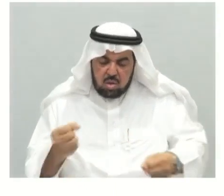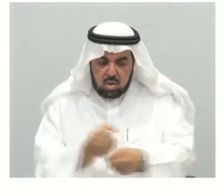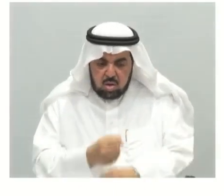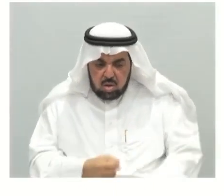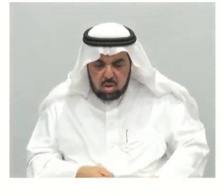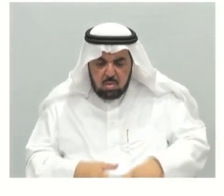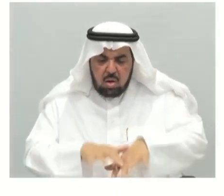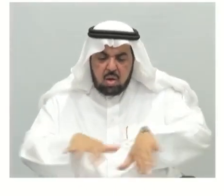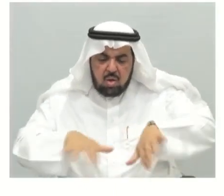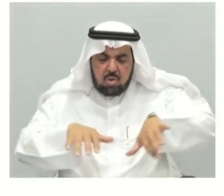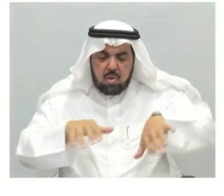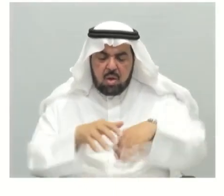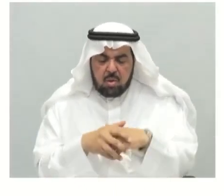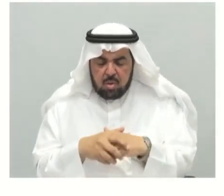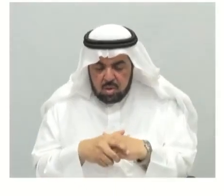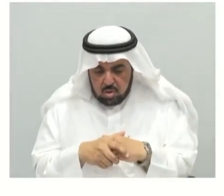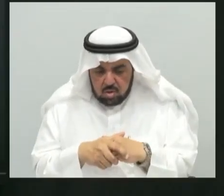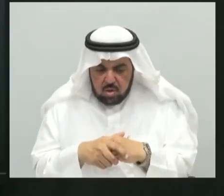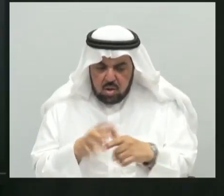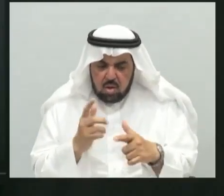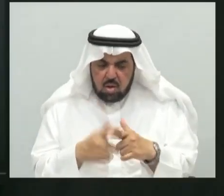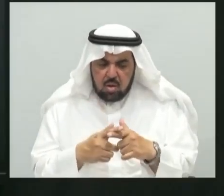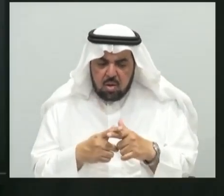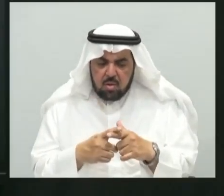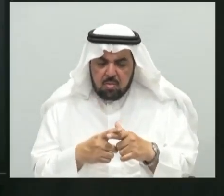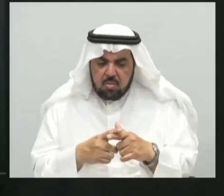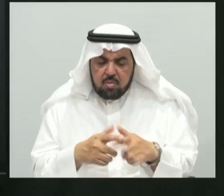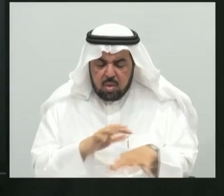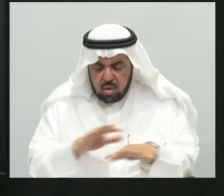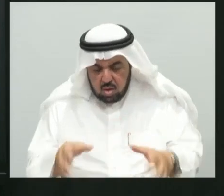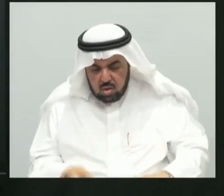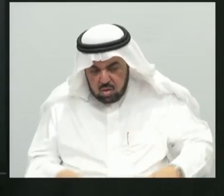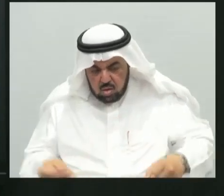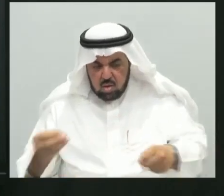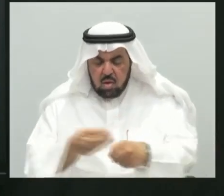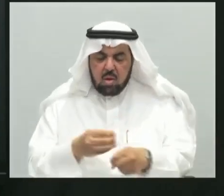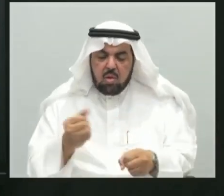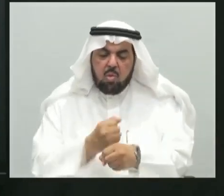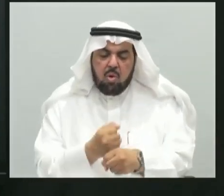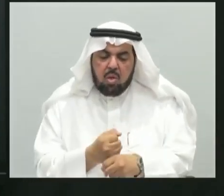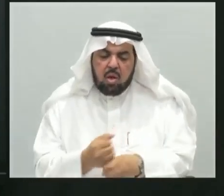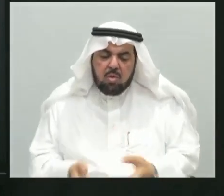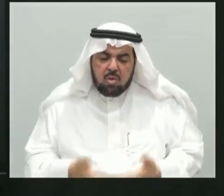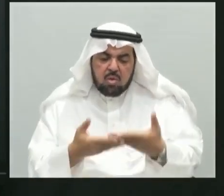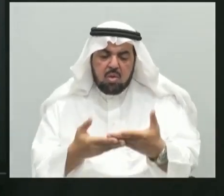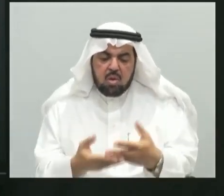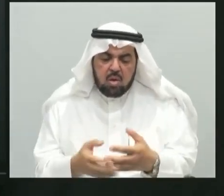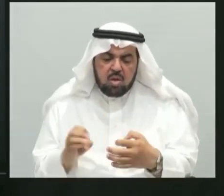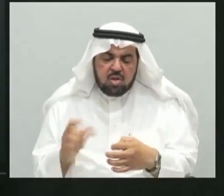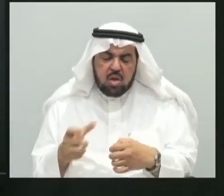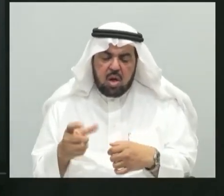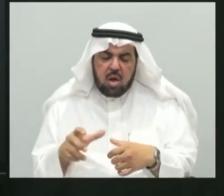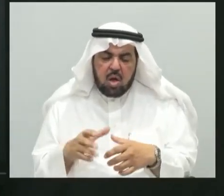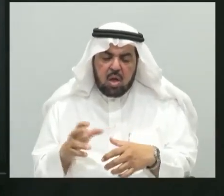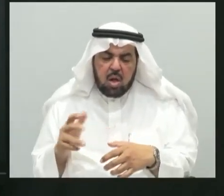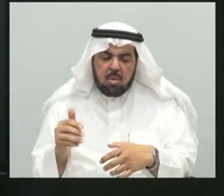للسباحه فنلاحظ هذه الزوائد تكيفت لتؤدي وظائف تساعد جراد البحر